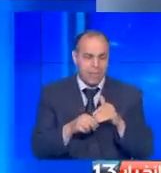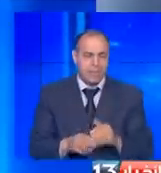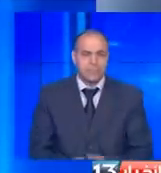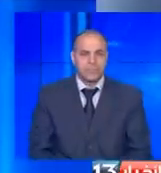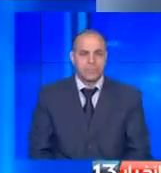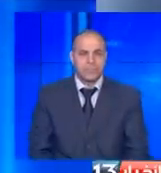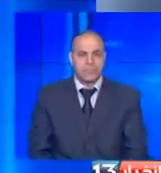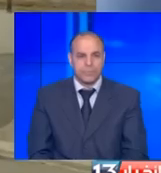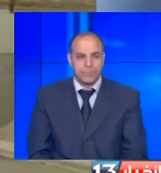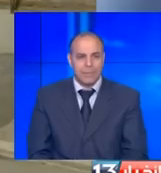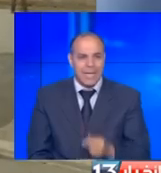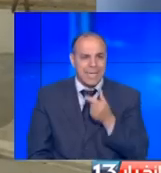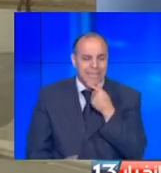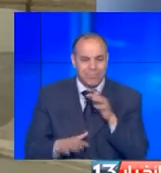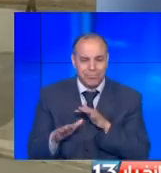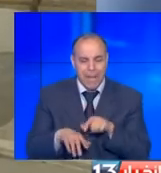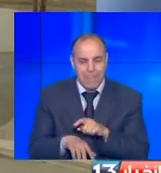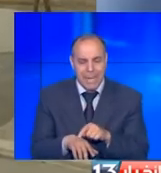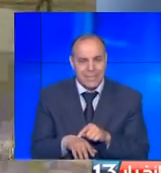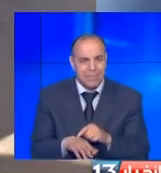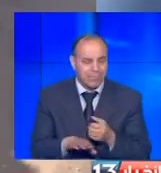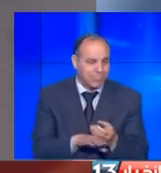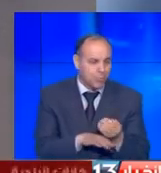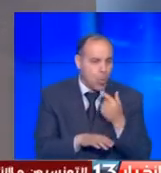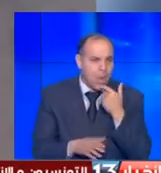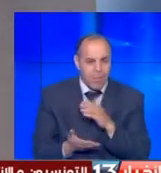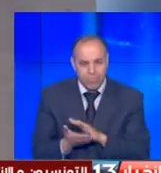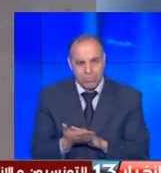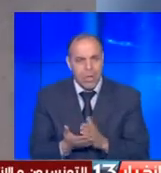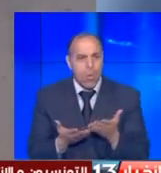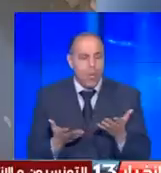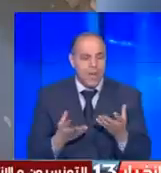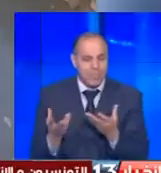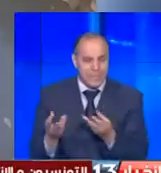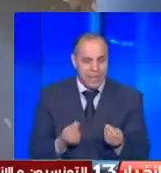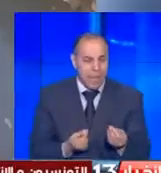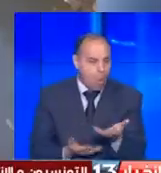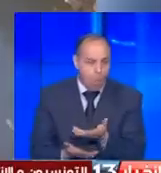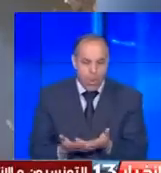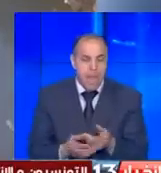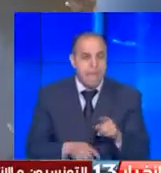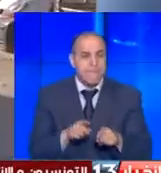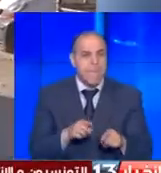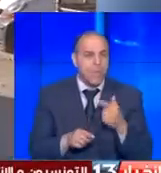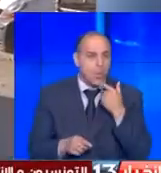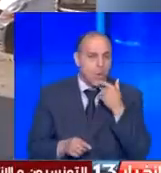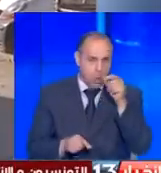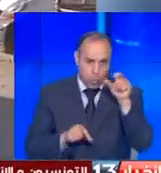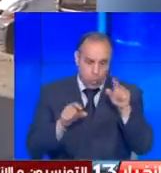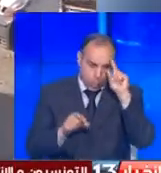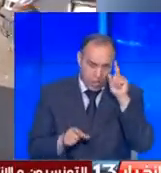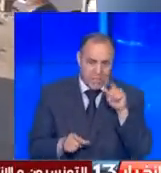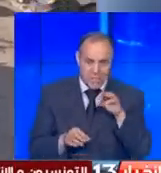الانتخابات. تسهيل الإجراءات البلدية وتحسين البنى التحتية والتمتع ببيئة سليمة هي بعض من انتظارات التونسيين